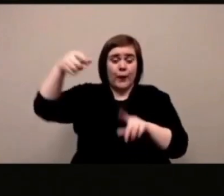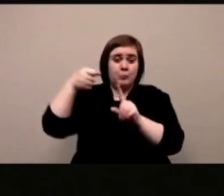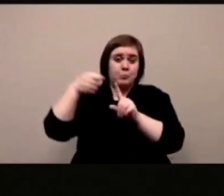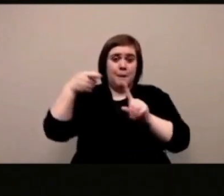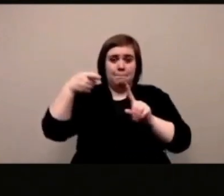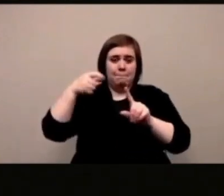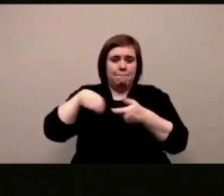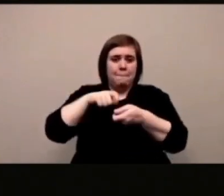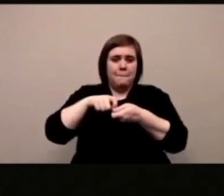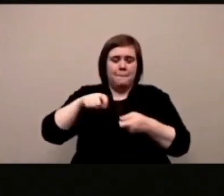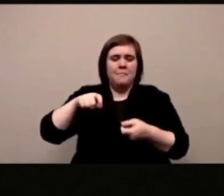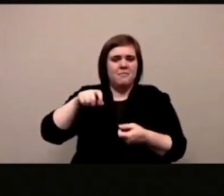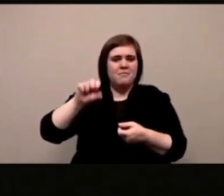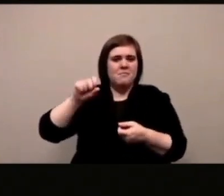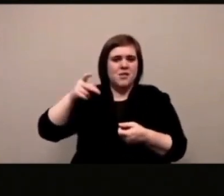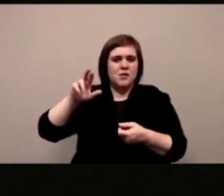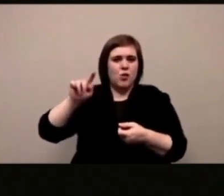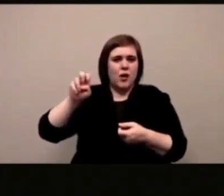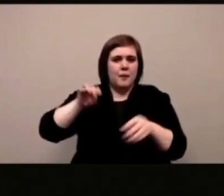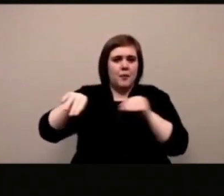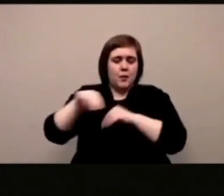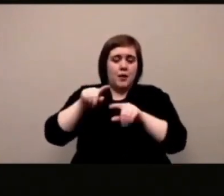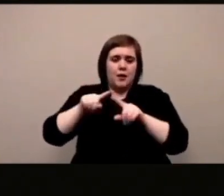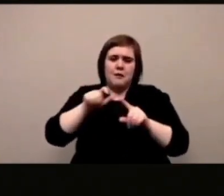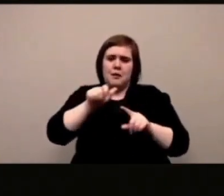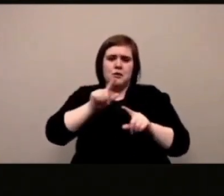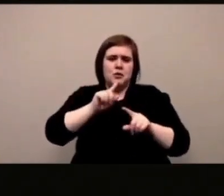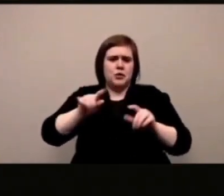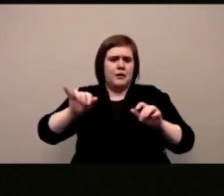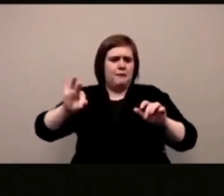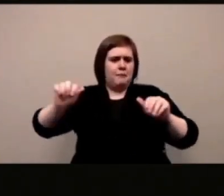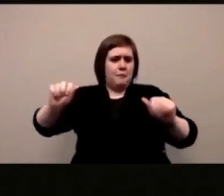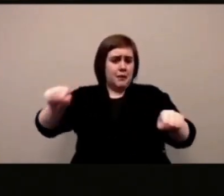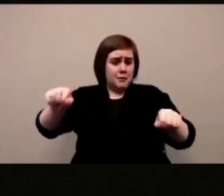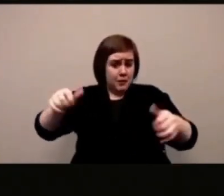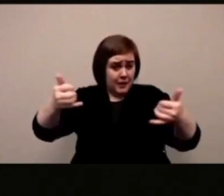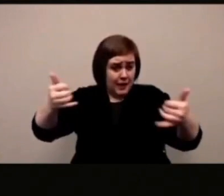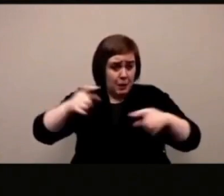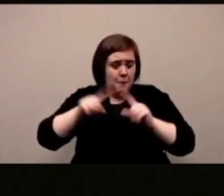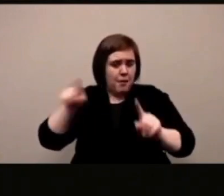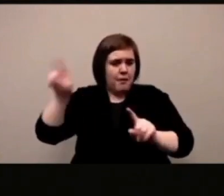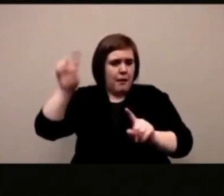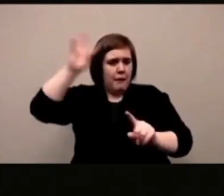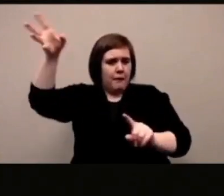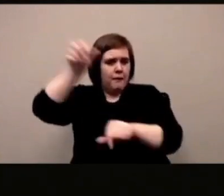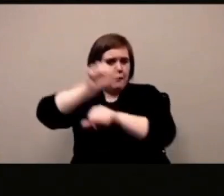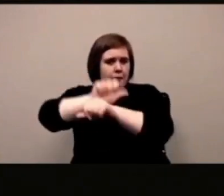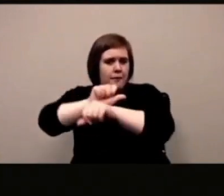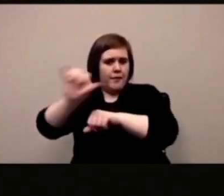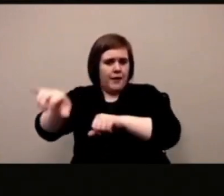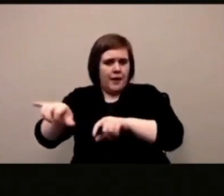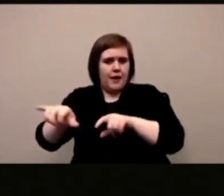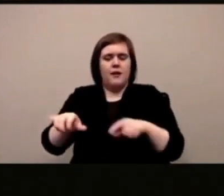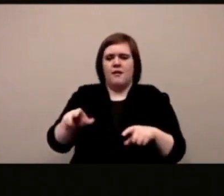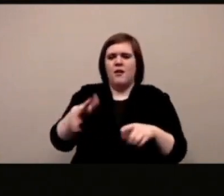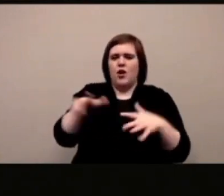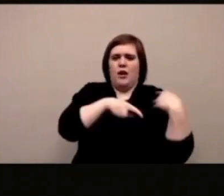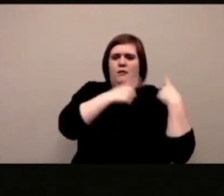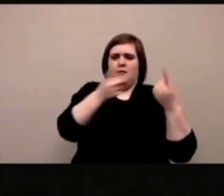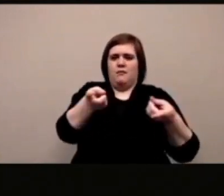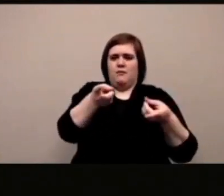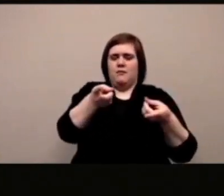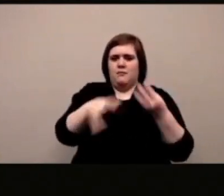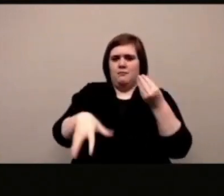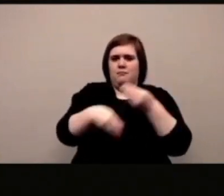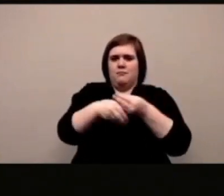もう一つ面白いのがこちらの後天井の後扇風機をあと使ってみたどうだろうというものがあり